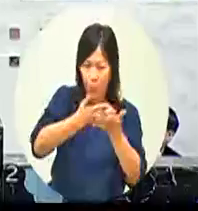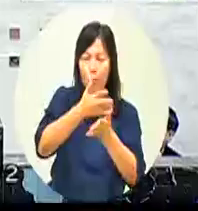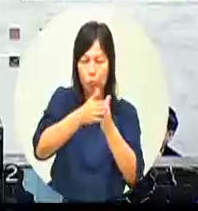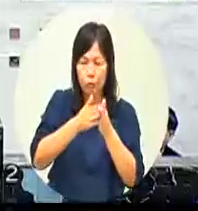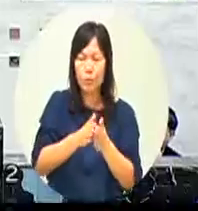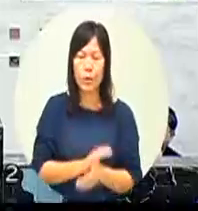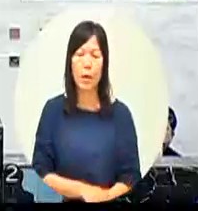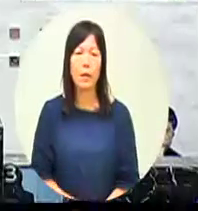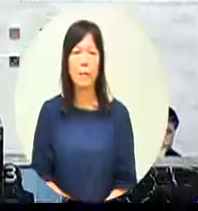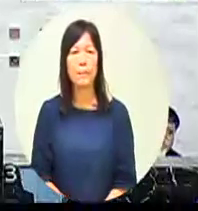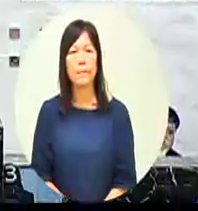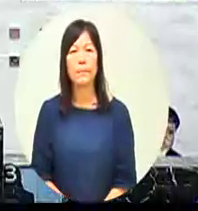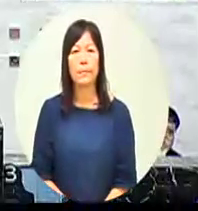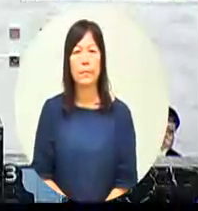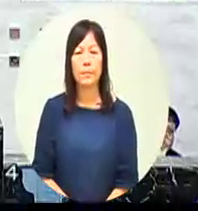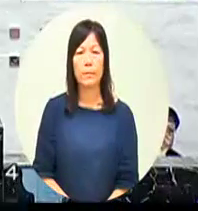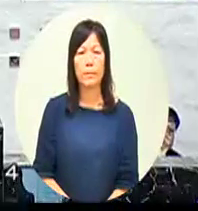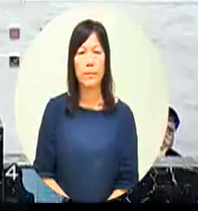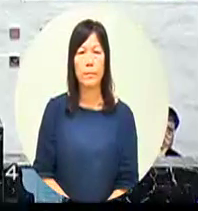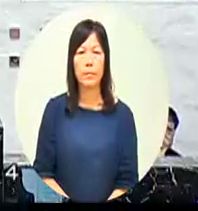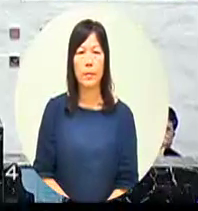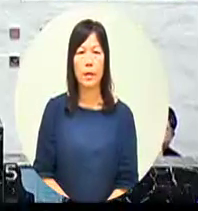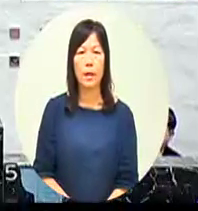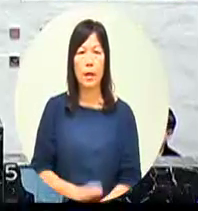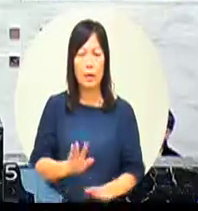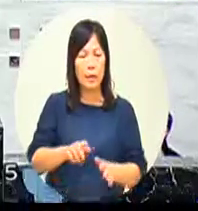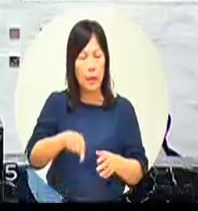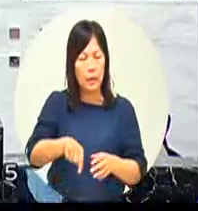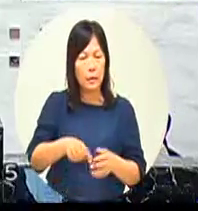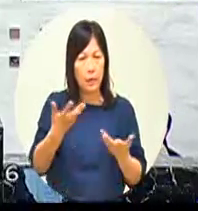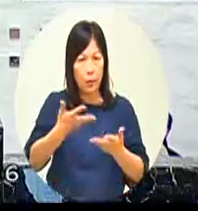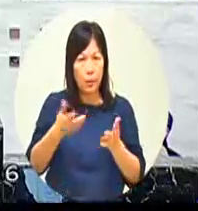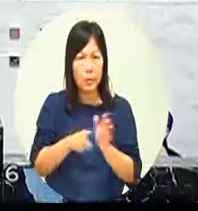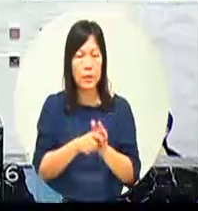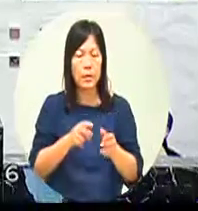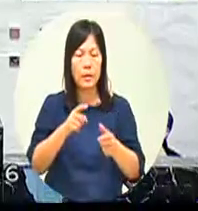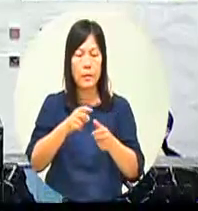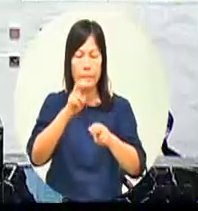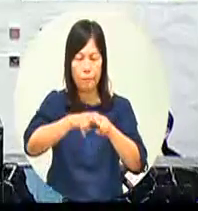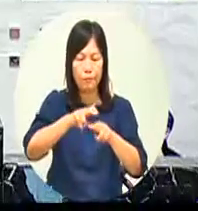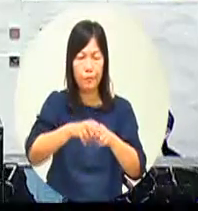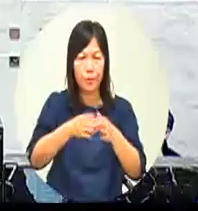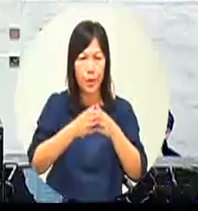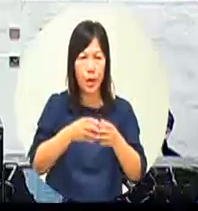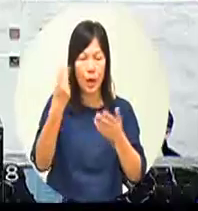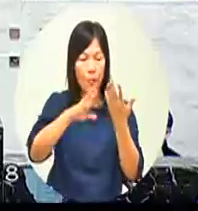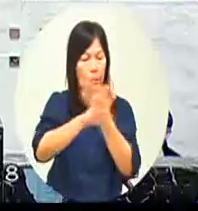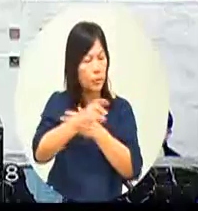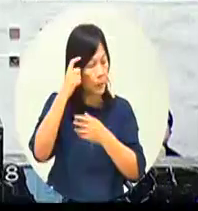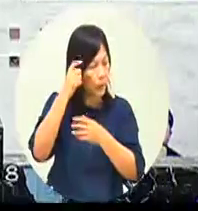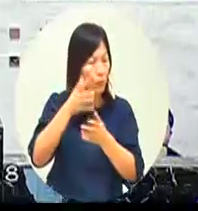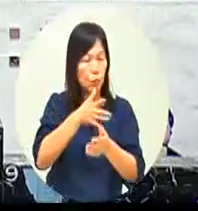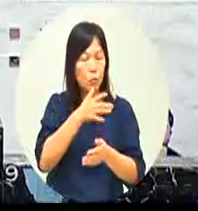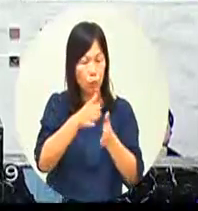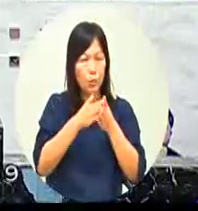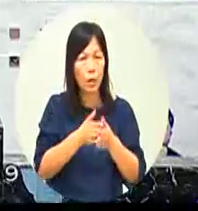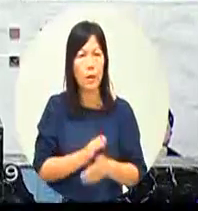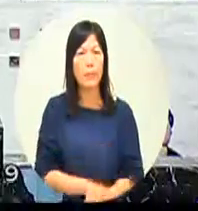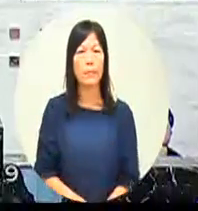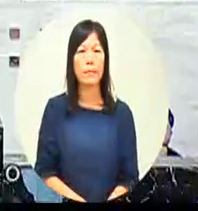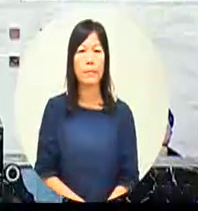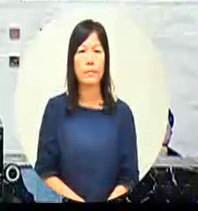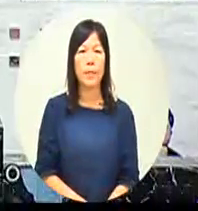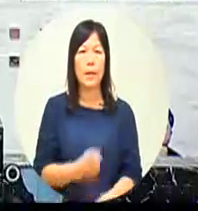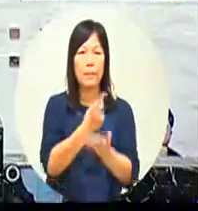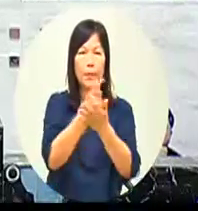谢。 谢谢，这样子好了。这个案子，请坐下。还有没有议员要发言？大